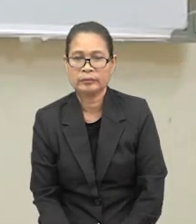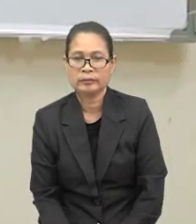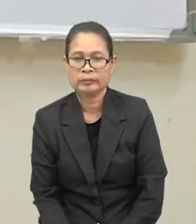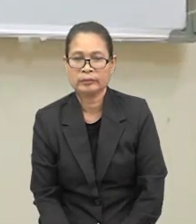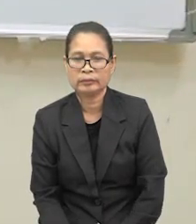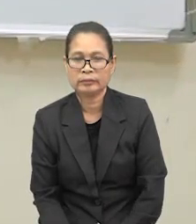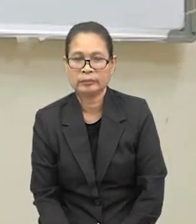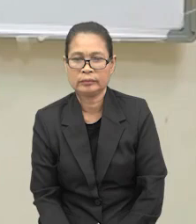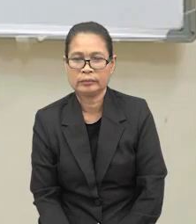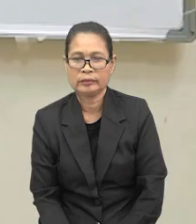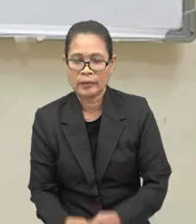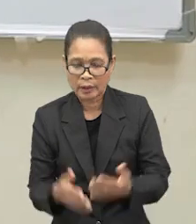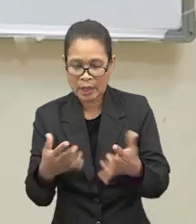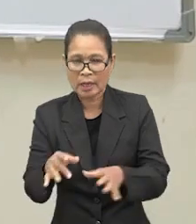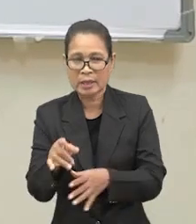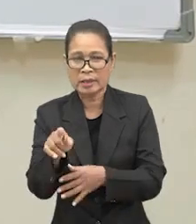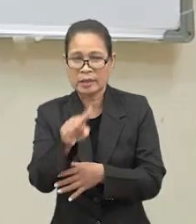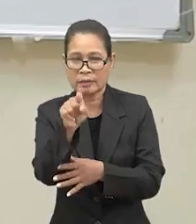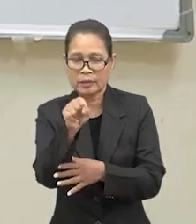Chà.